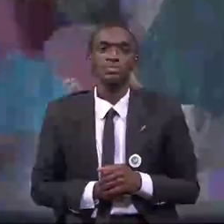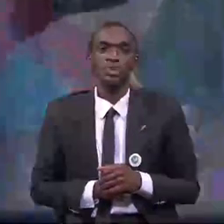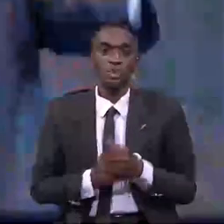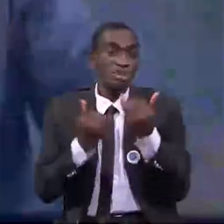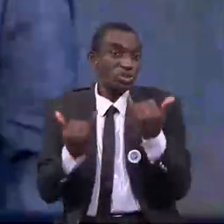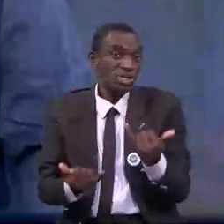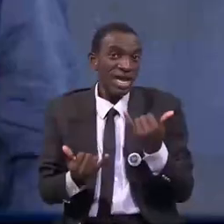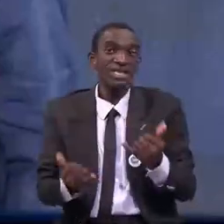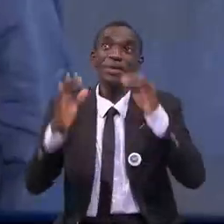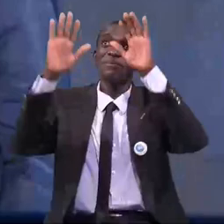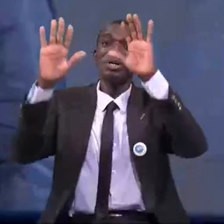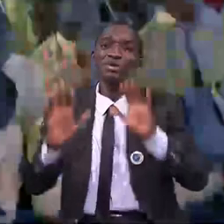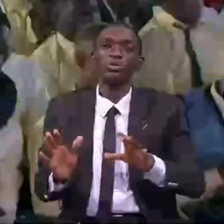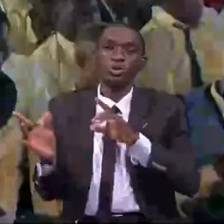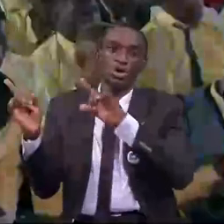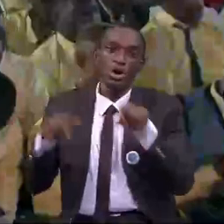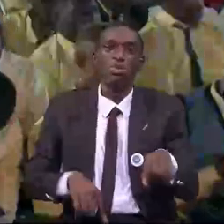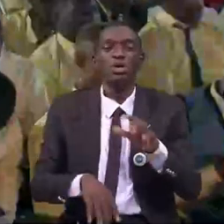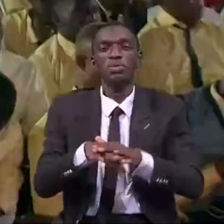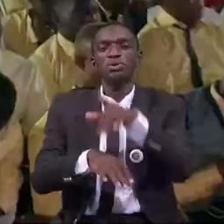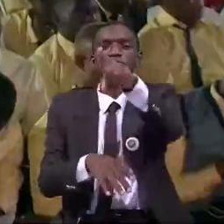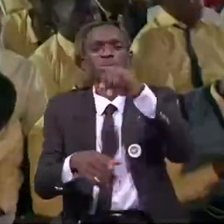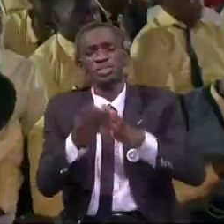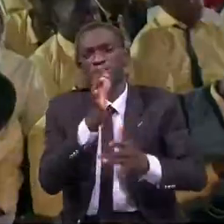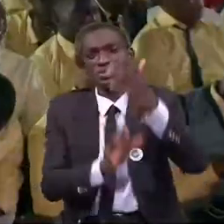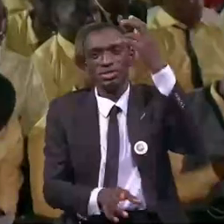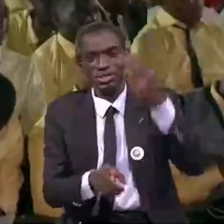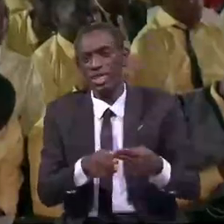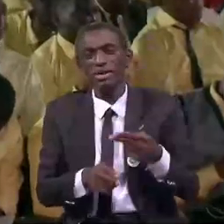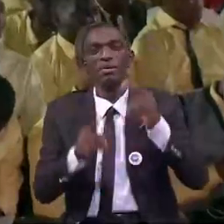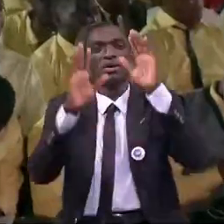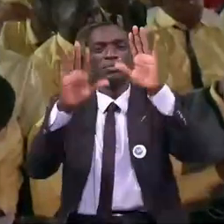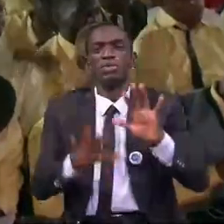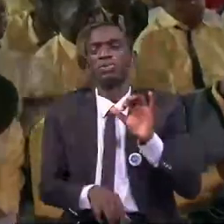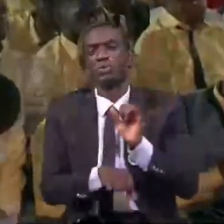il est allé dans le temple avec le miracle ce soir les miracles viendront sur vous